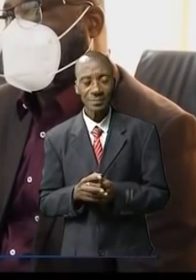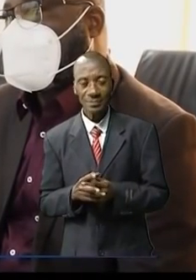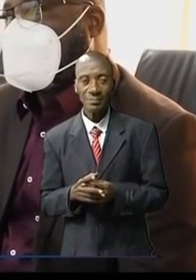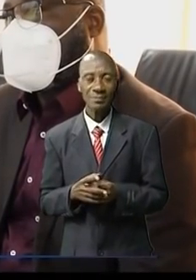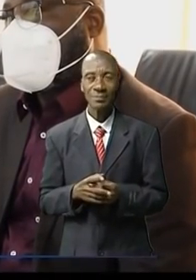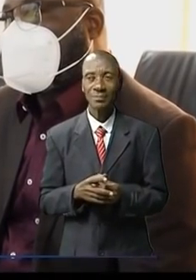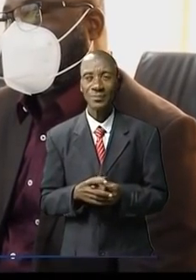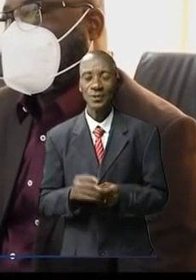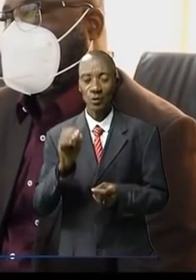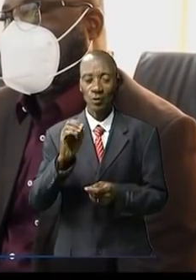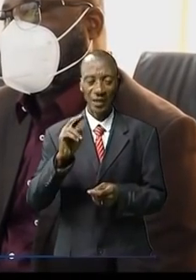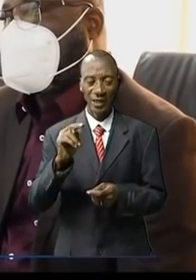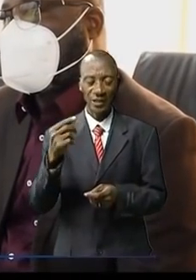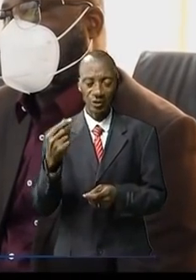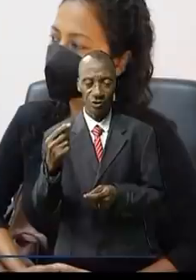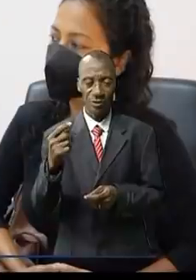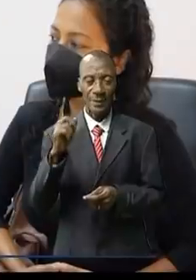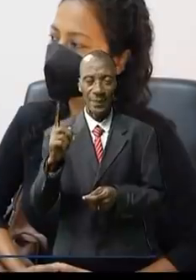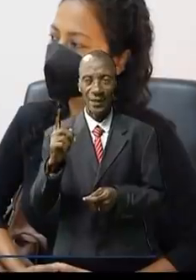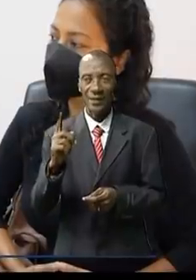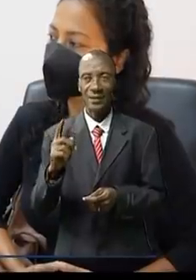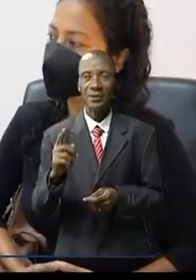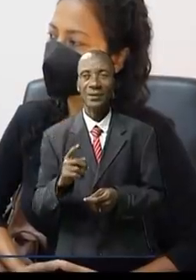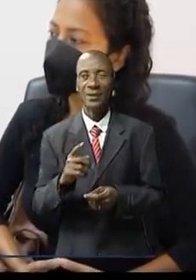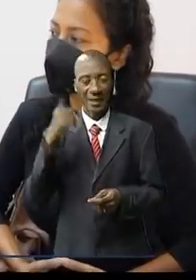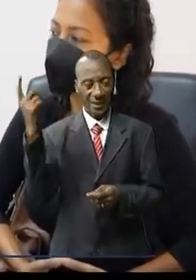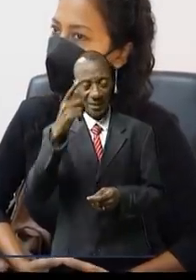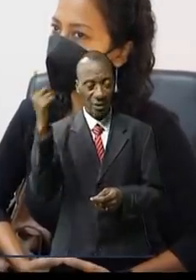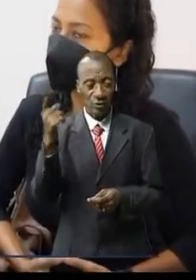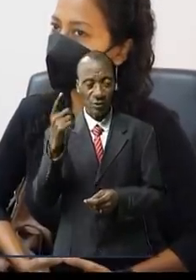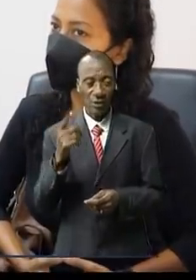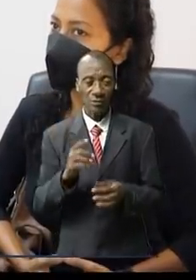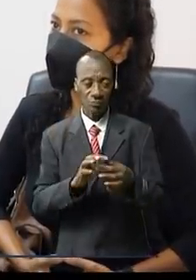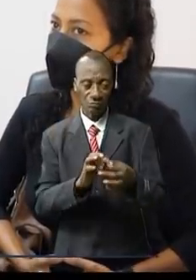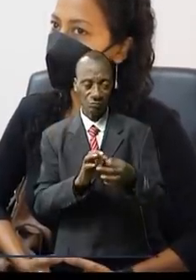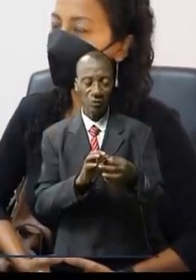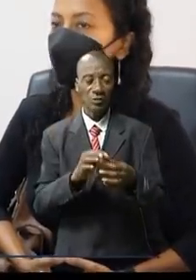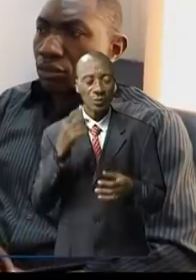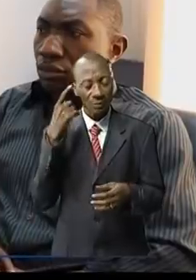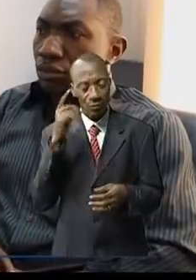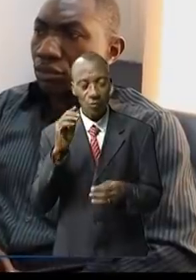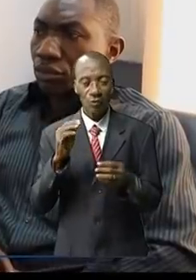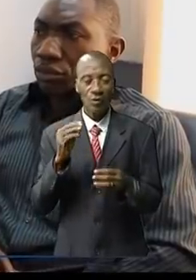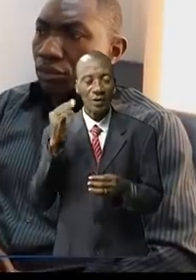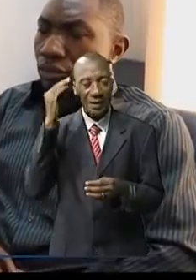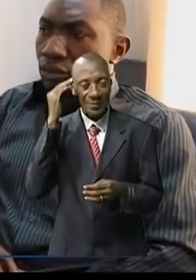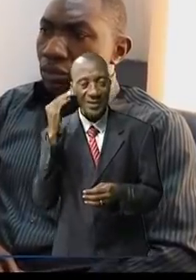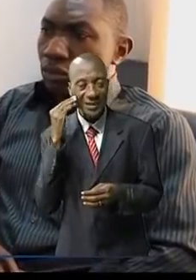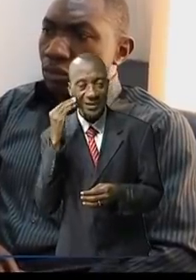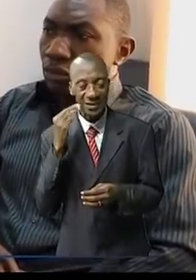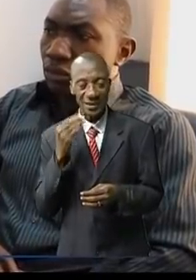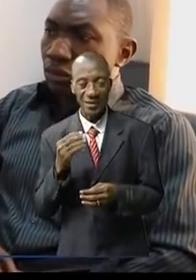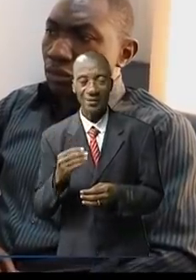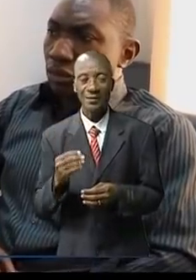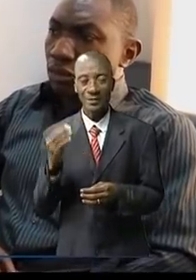ONG internationale, partenaire traditionnel du ministère délégué en charge de personnes vivant avec handicap et autres